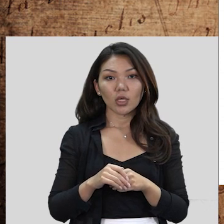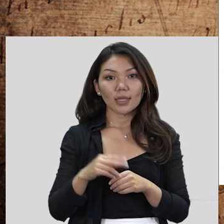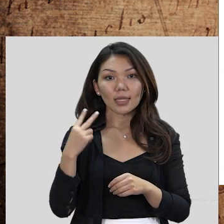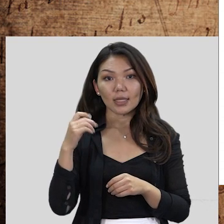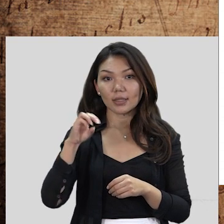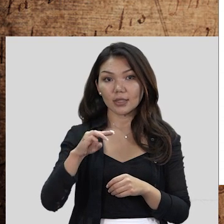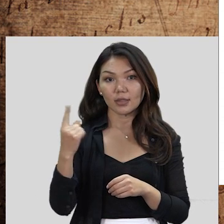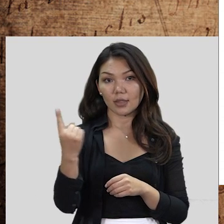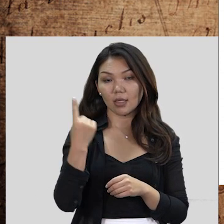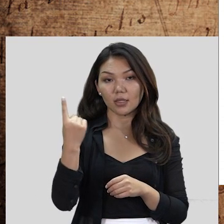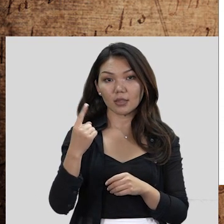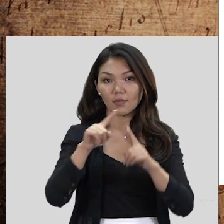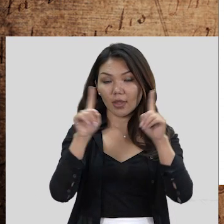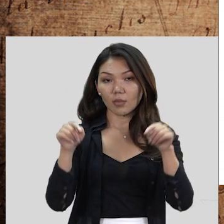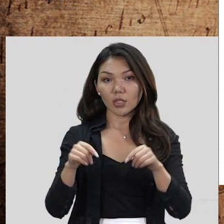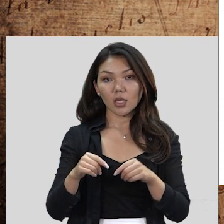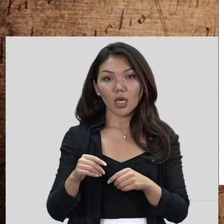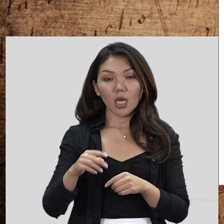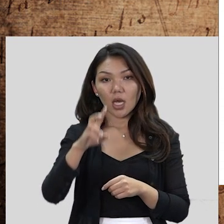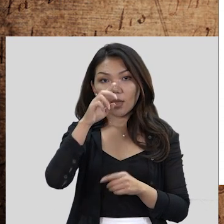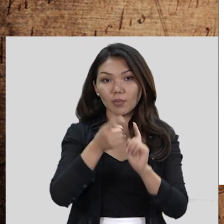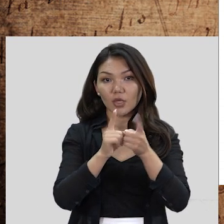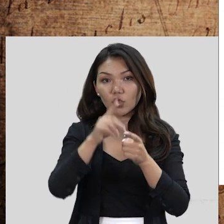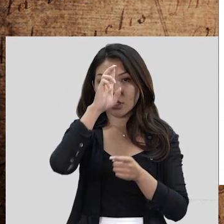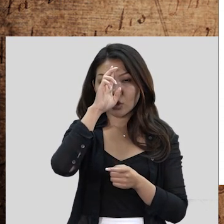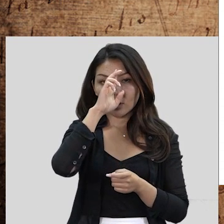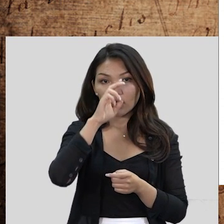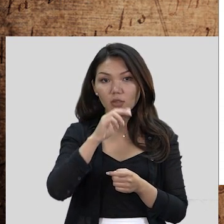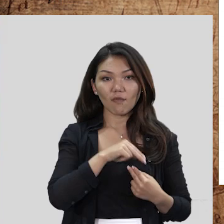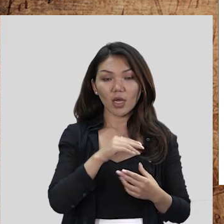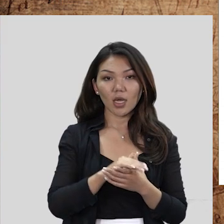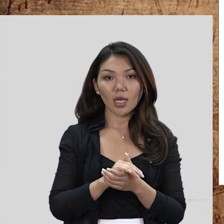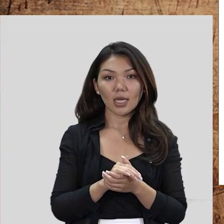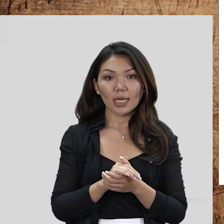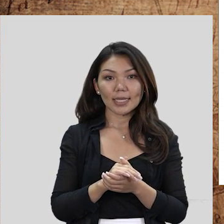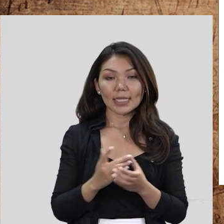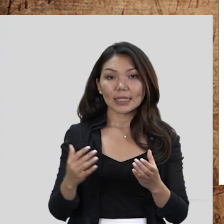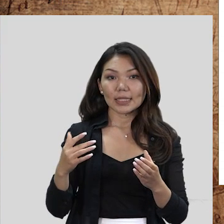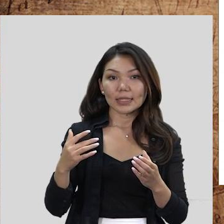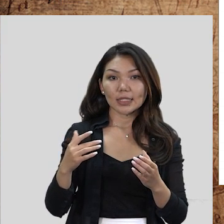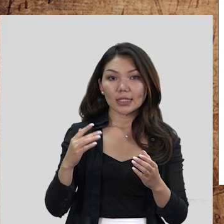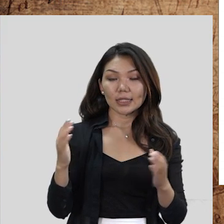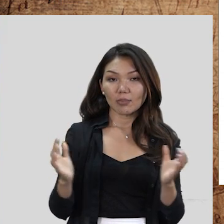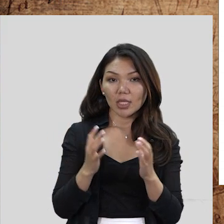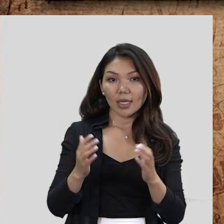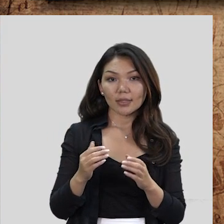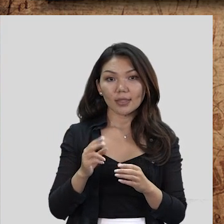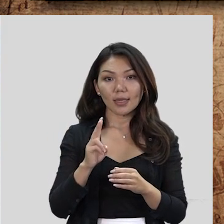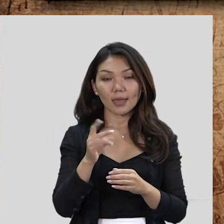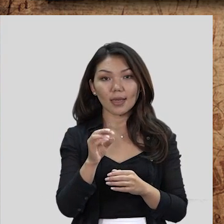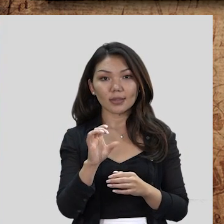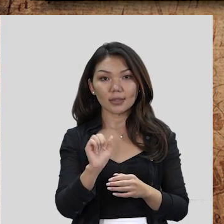касас и государственная трудовая сберегательная касса которую можете увидеть на пересечении улиц он драхма на во фрунзе